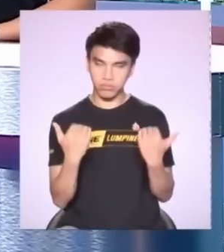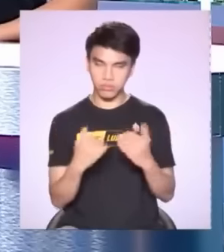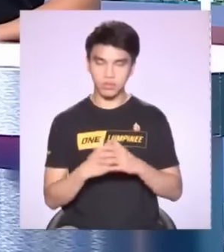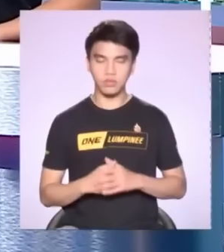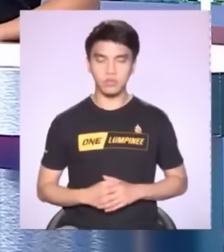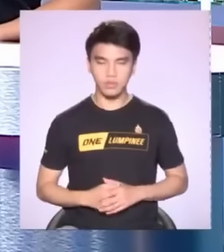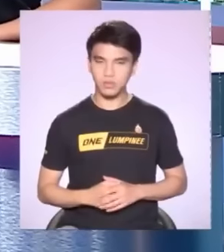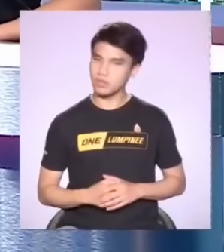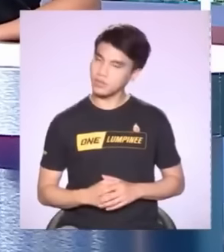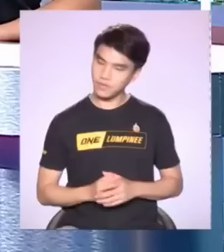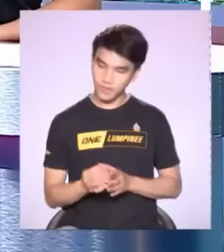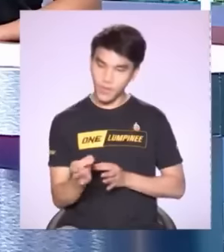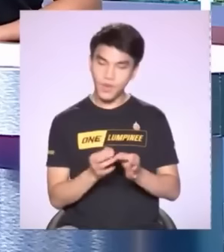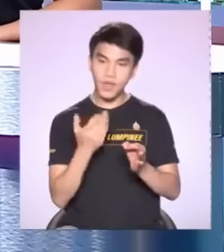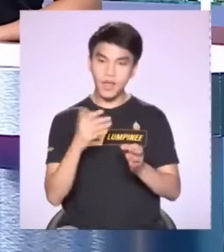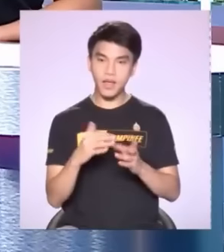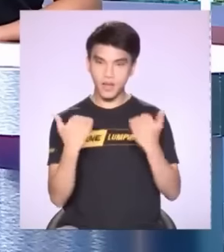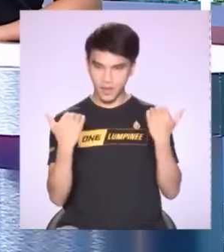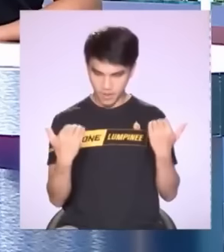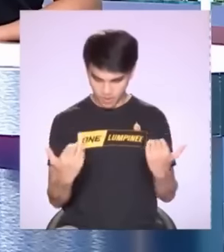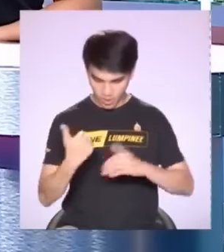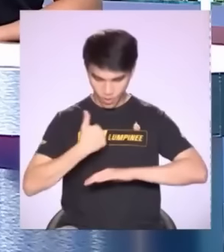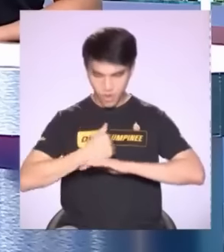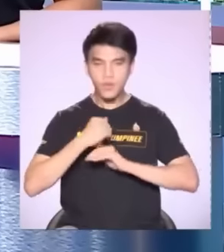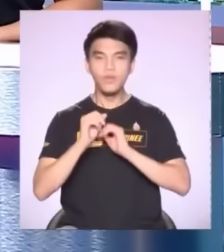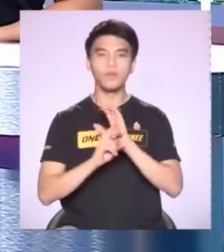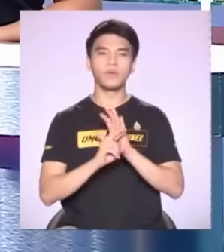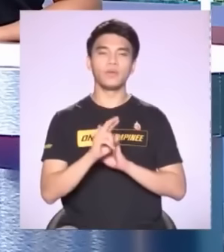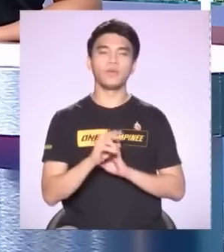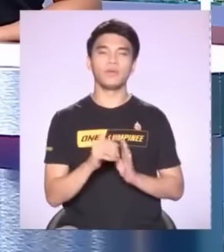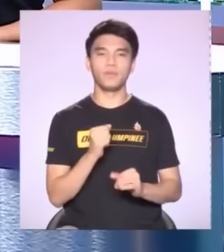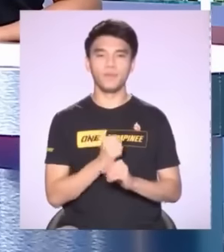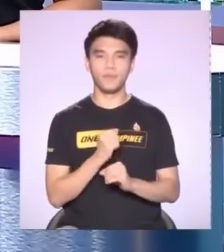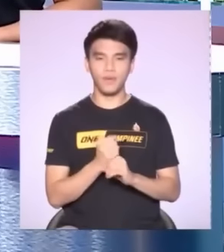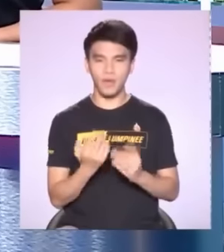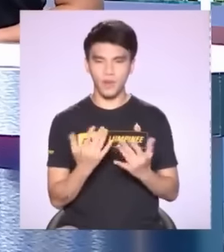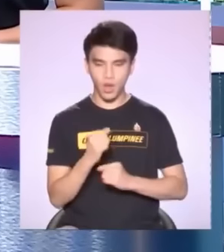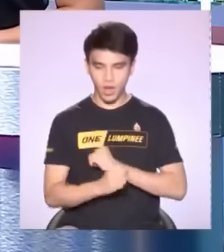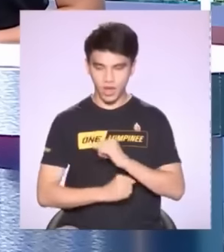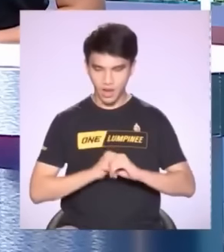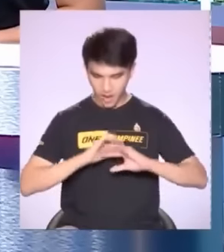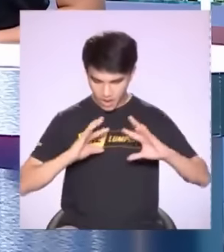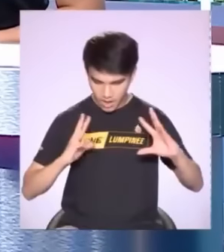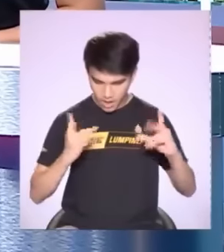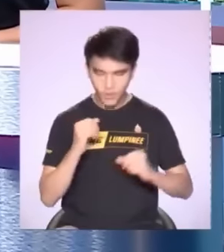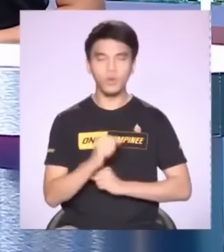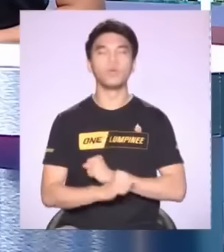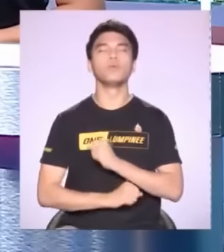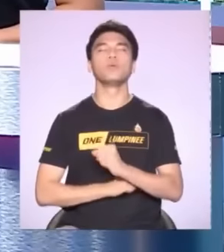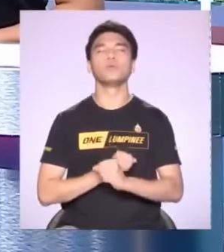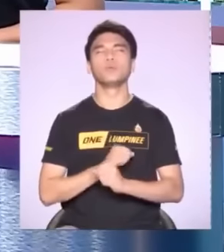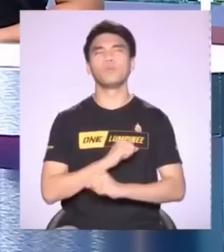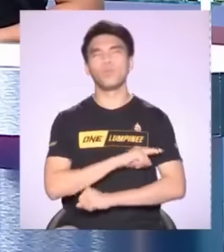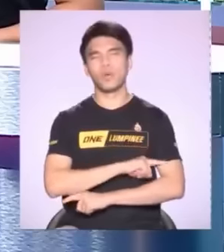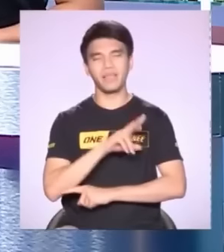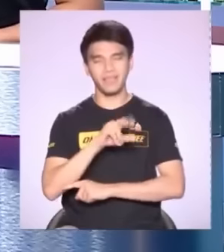เป็นว่าคุณอนุทินเนี่ยมีการชี้แจงนะที่บอกว่าเอ๊พูดถึงผู้ว่าจังหวัดเชียงรายบอกว่าทำงานรอวันเกษียณ 30กันยายนนี้แล้ว